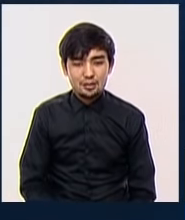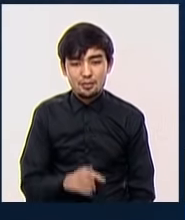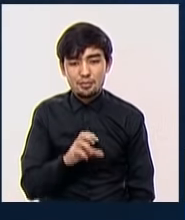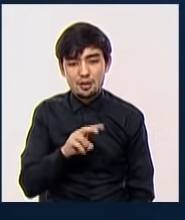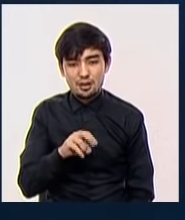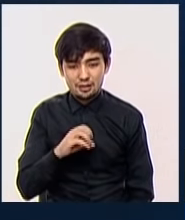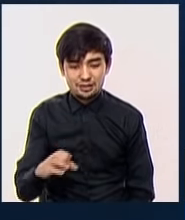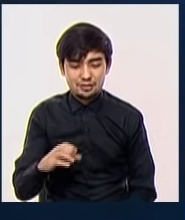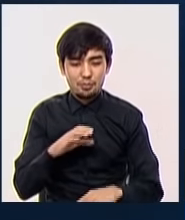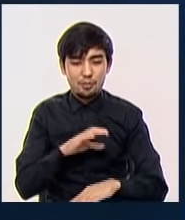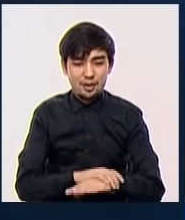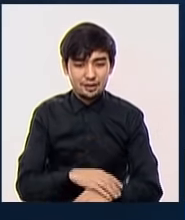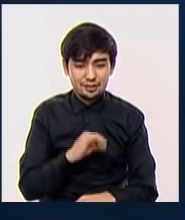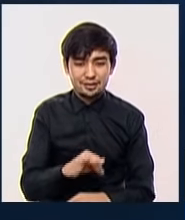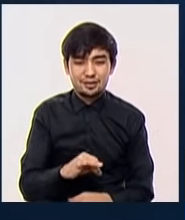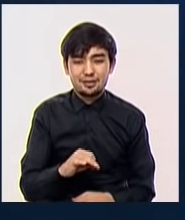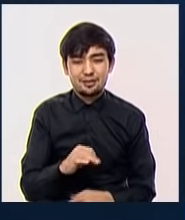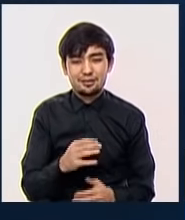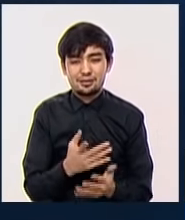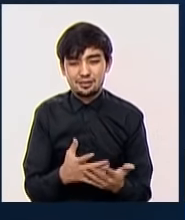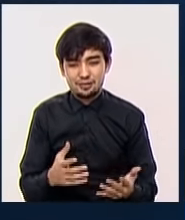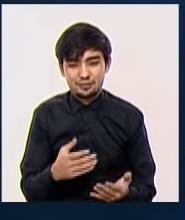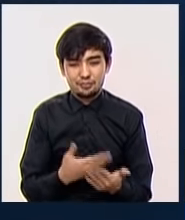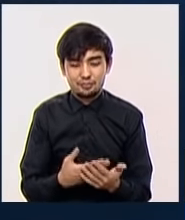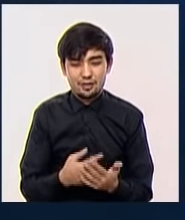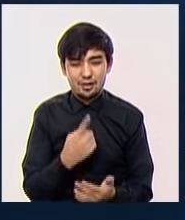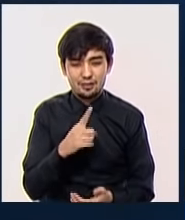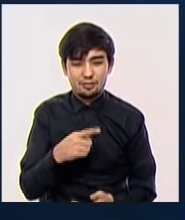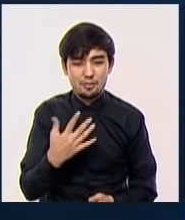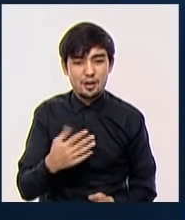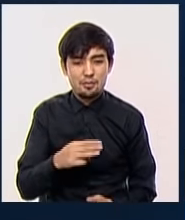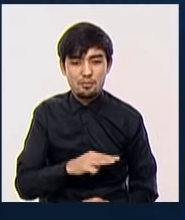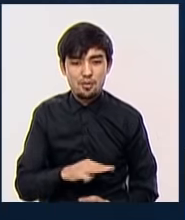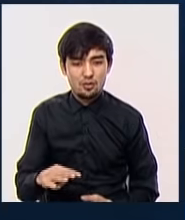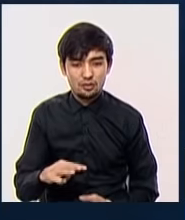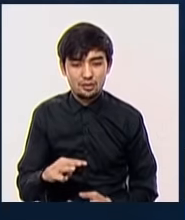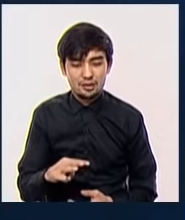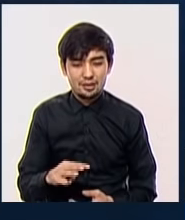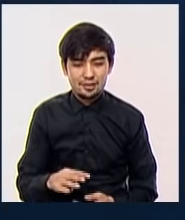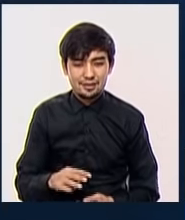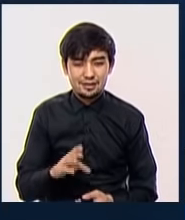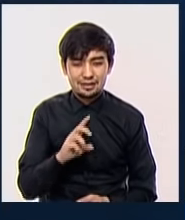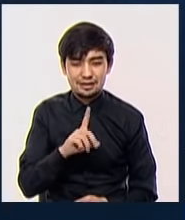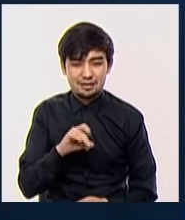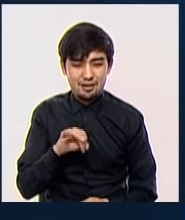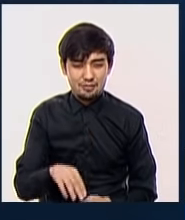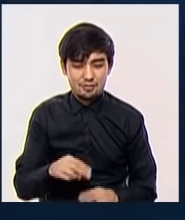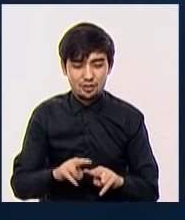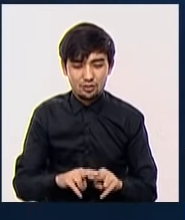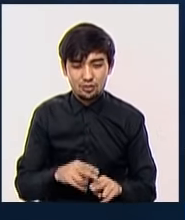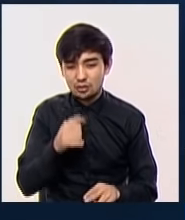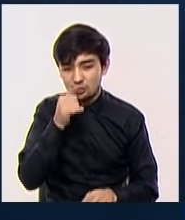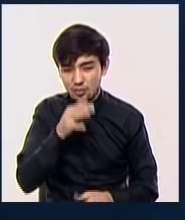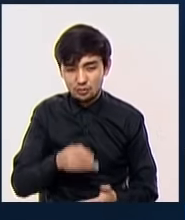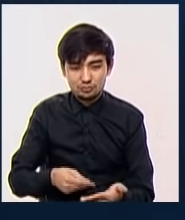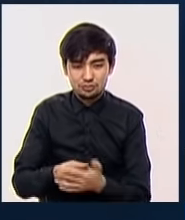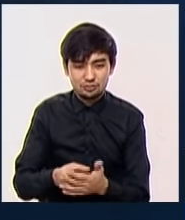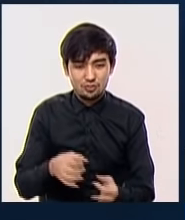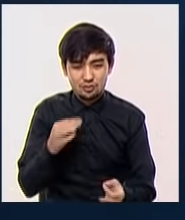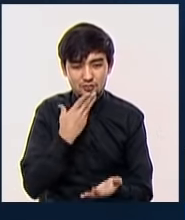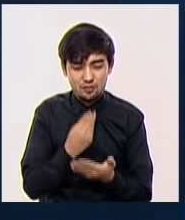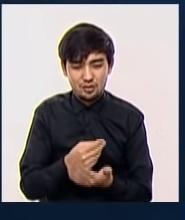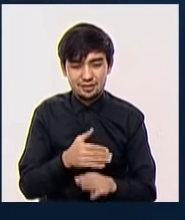из-за балансами банков на учете стоит где-то полтора миллиона заемщиков которые не могут платить обслуживать